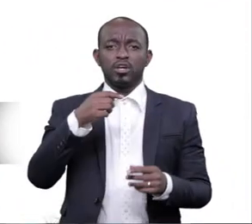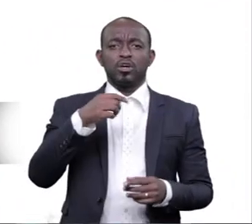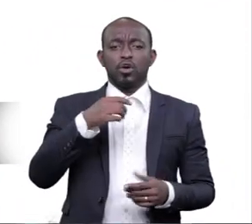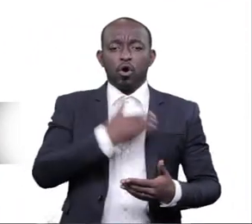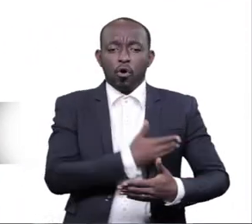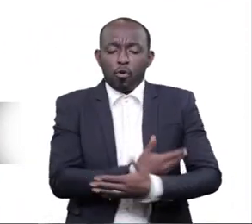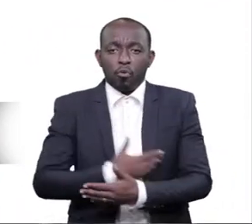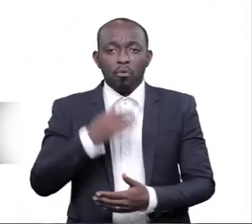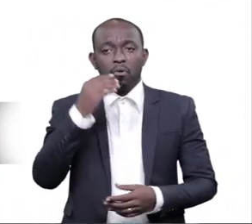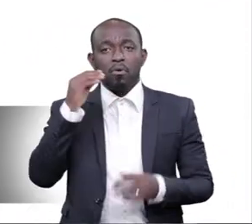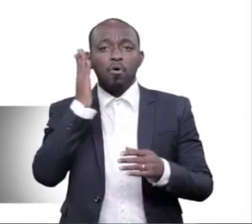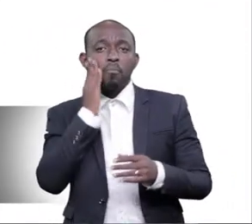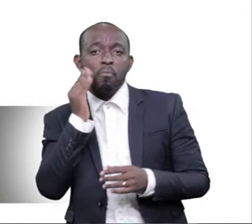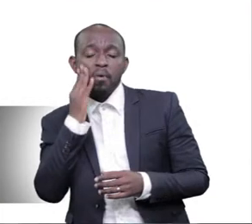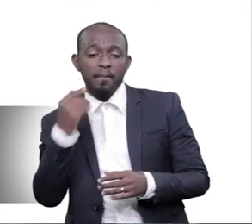muganga iyo